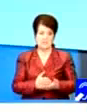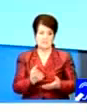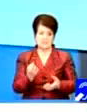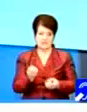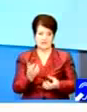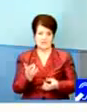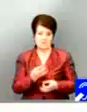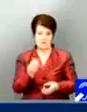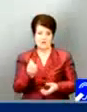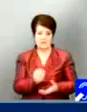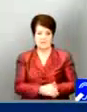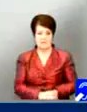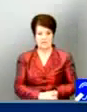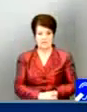generoși.